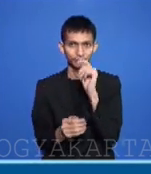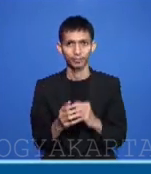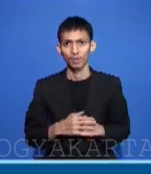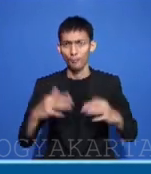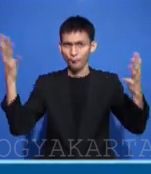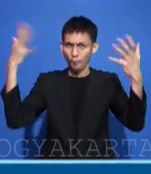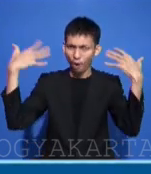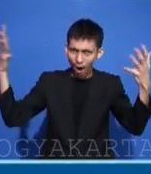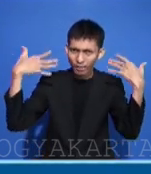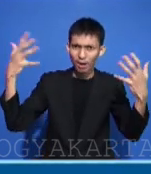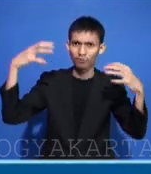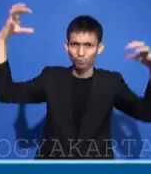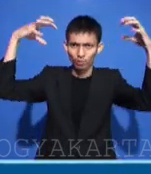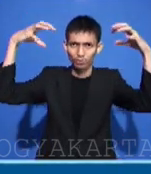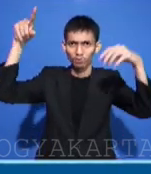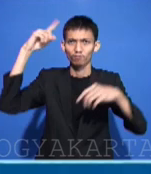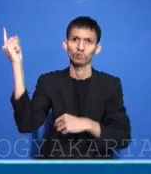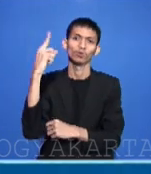Milo mboten